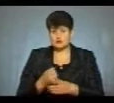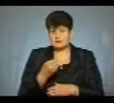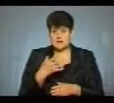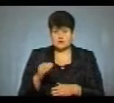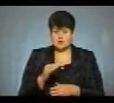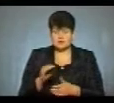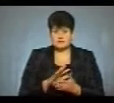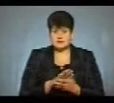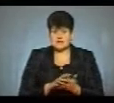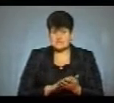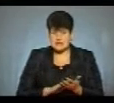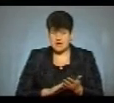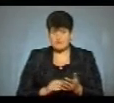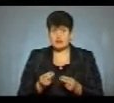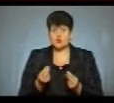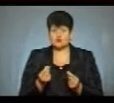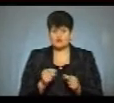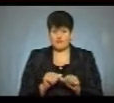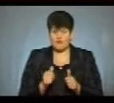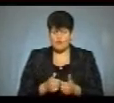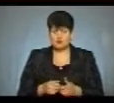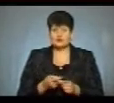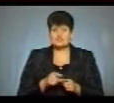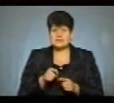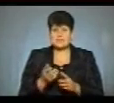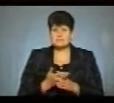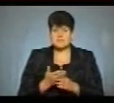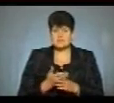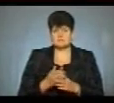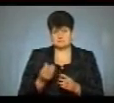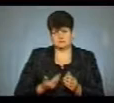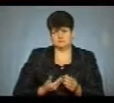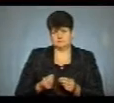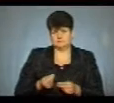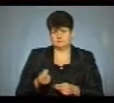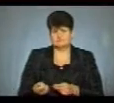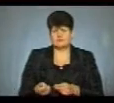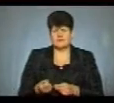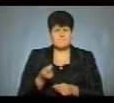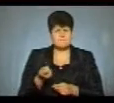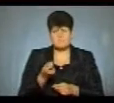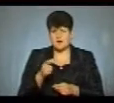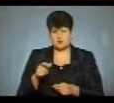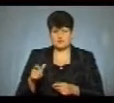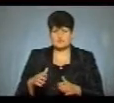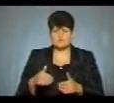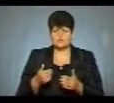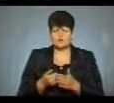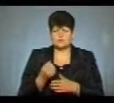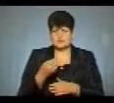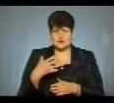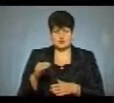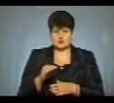жовтня написала заяву на грошову форму, то ця пільга прийде їй готівкою. Дуже мало людей звернулося до 15